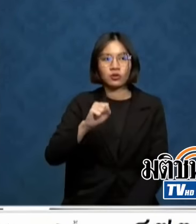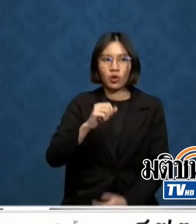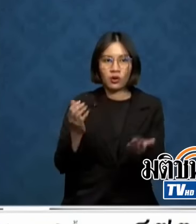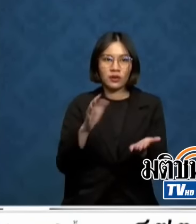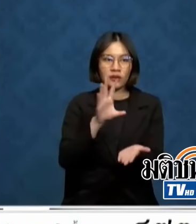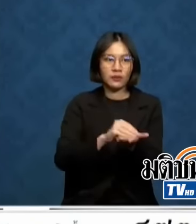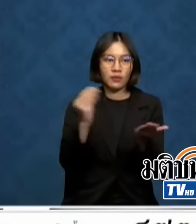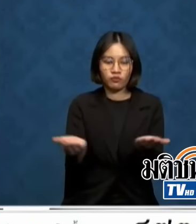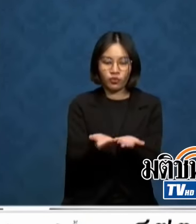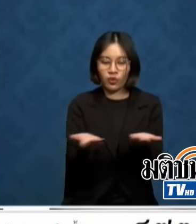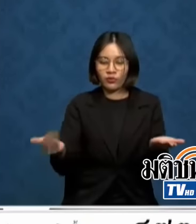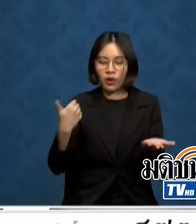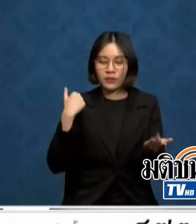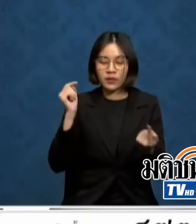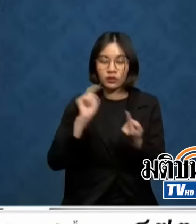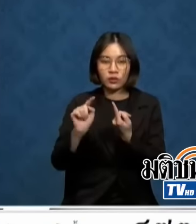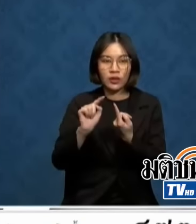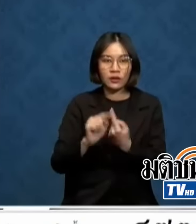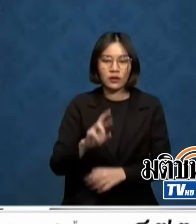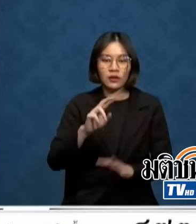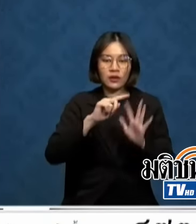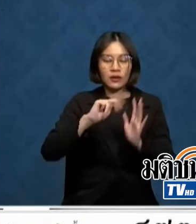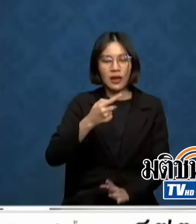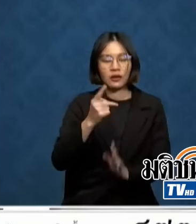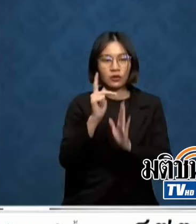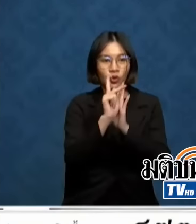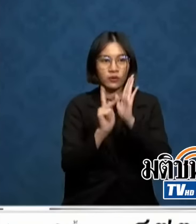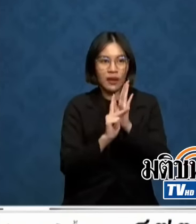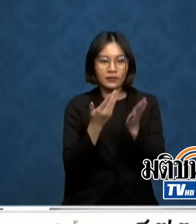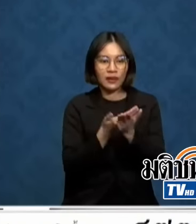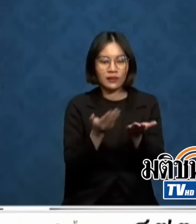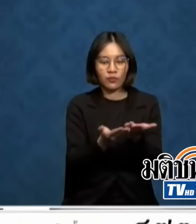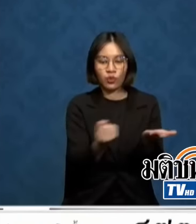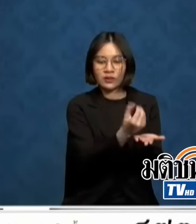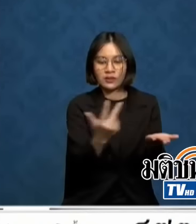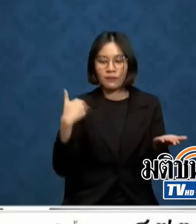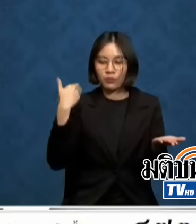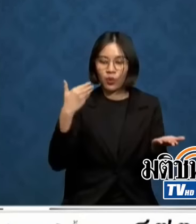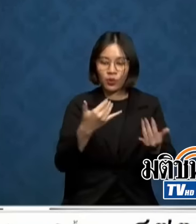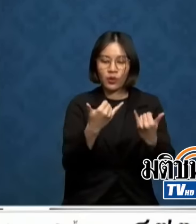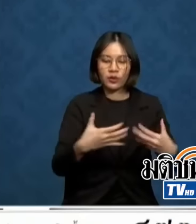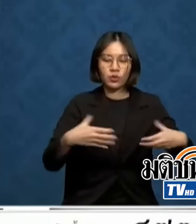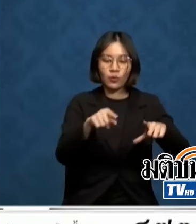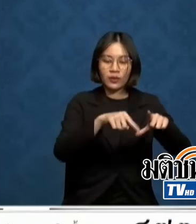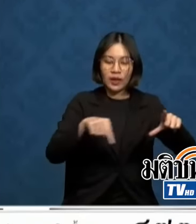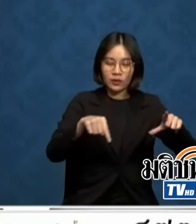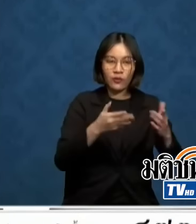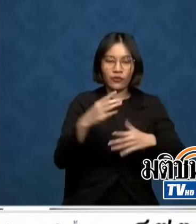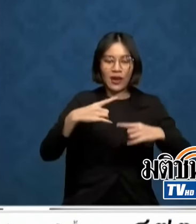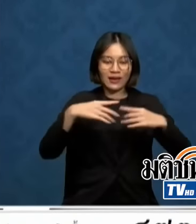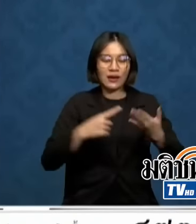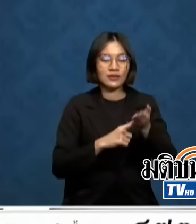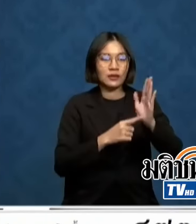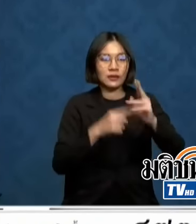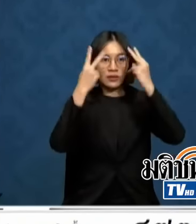ได้รวบรวมมาเราจะเห็นครับว่าในบรรดาร่างกฎหมายการเงิน 3ฉบับนะครับนับถึงวันนี้ที่พรรคก้าวไกลหรือพรรคแกนำฝ่ายค้าน